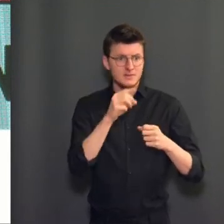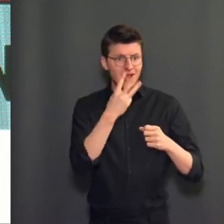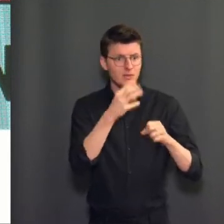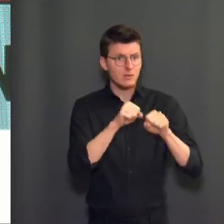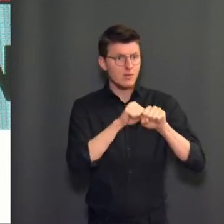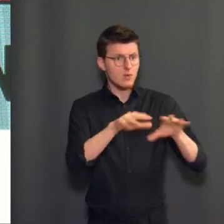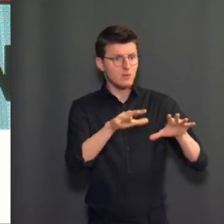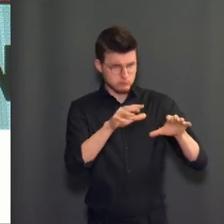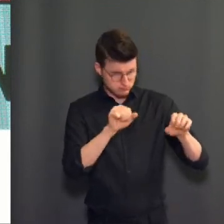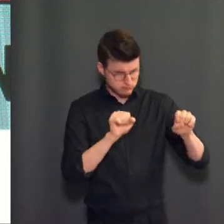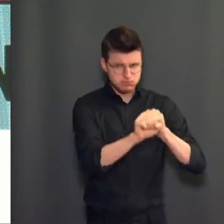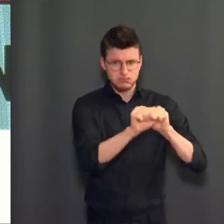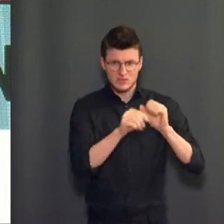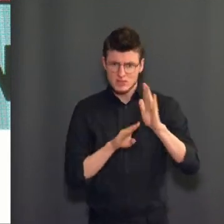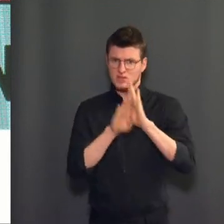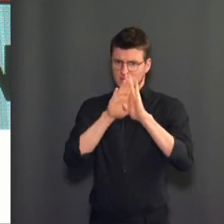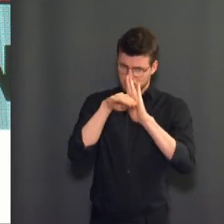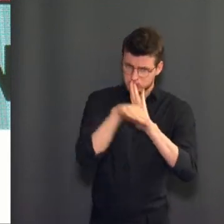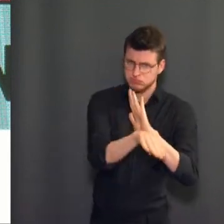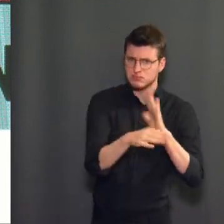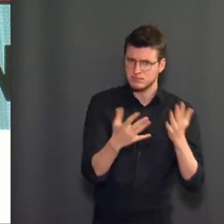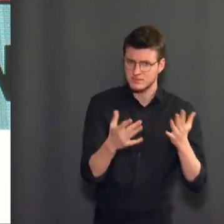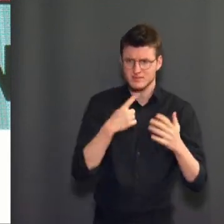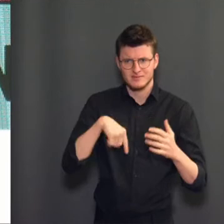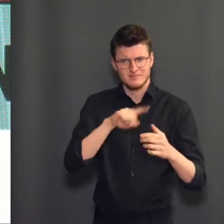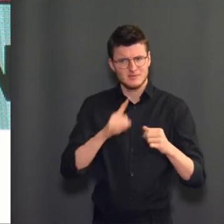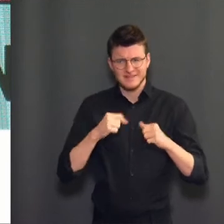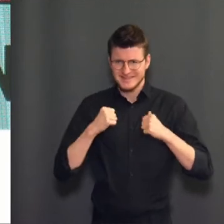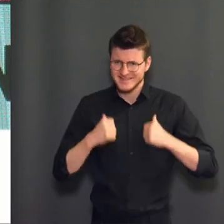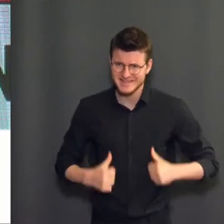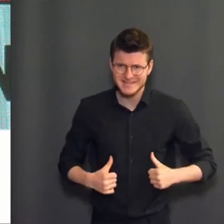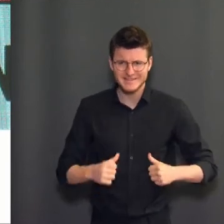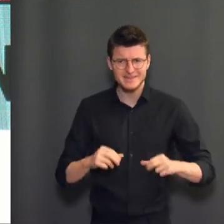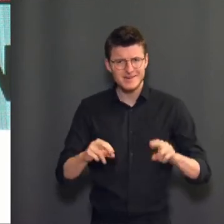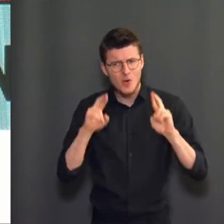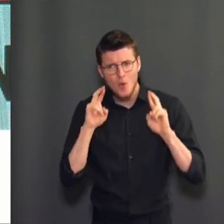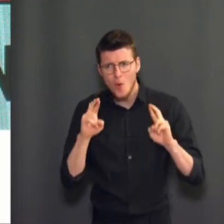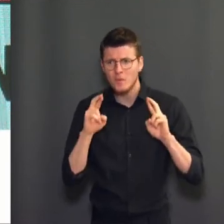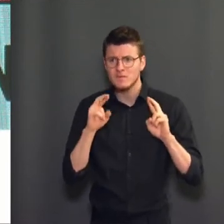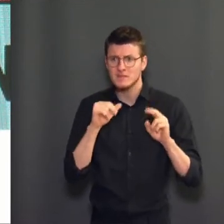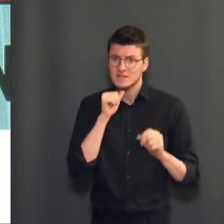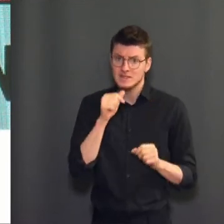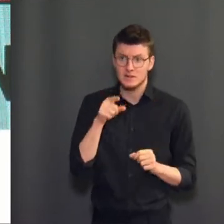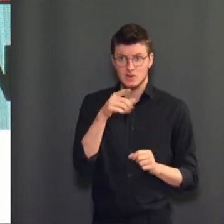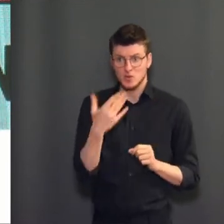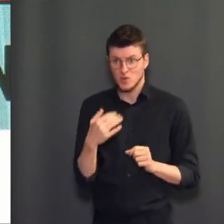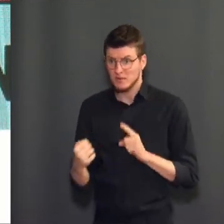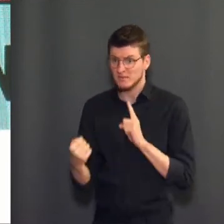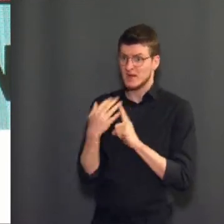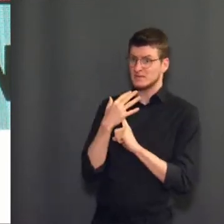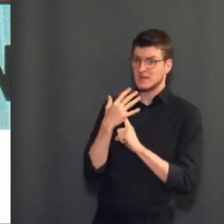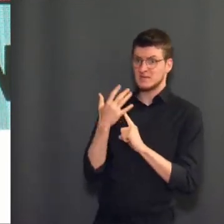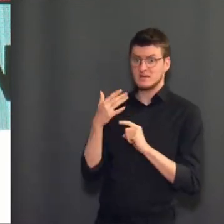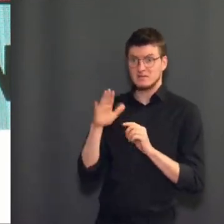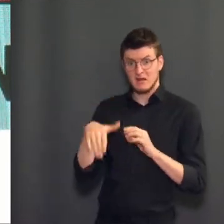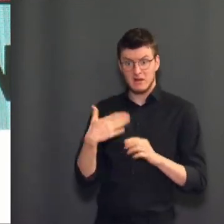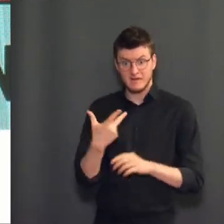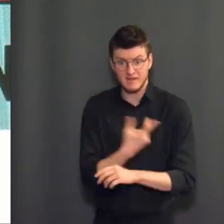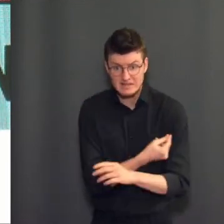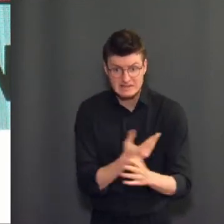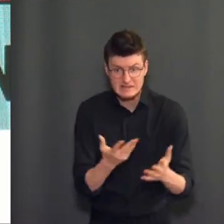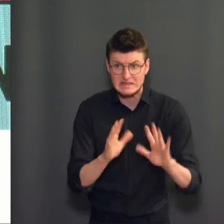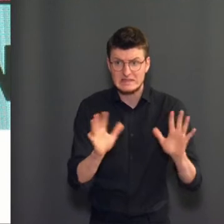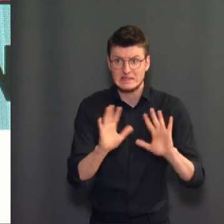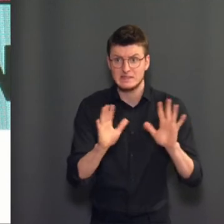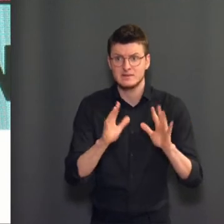en laat u vooral niet besmetten in afwachting van uw vaccinatie. En hou rekening mee dat het vaccin pas ten vroegste